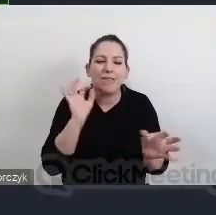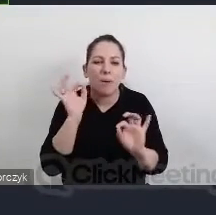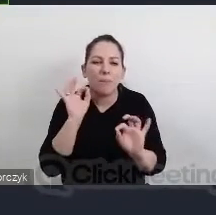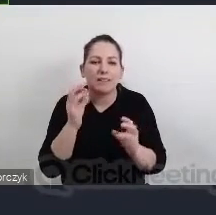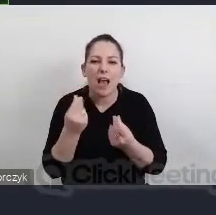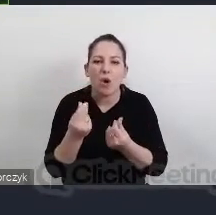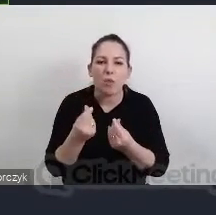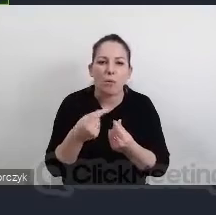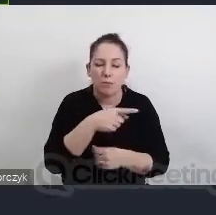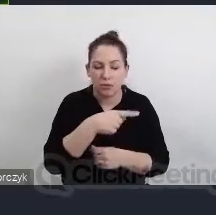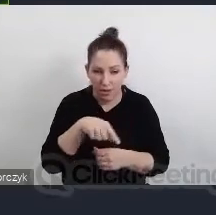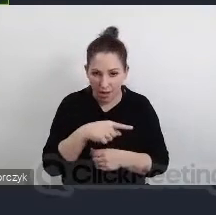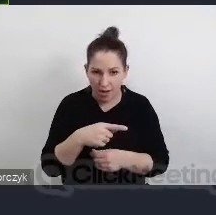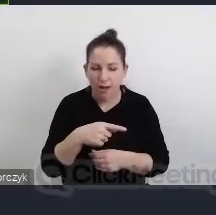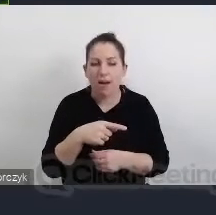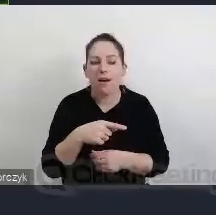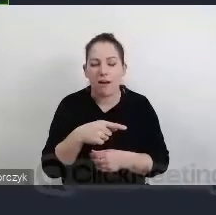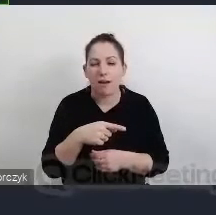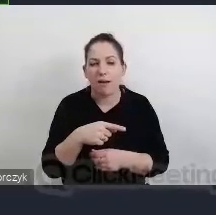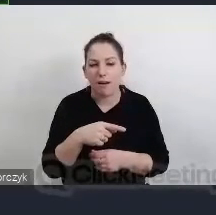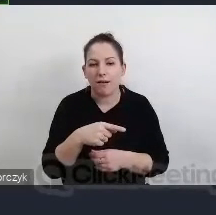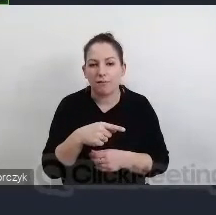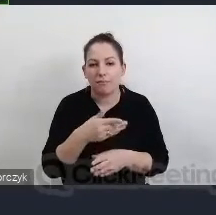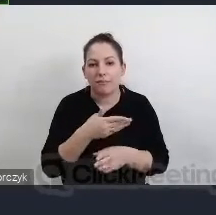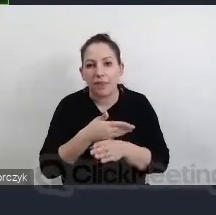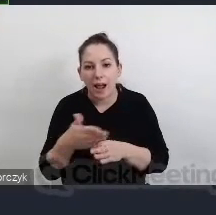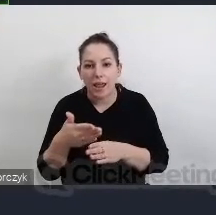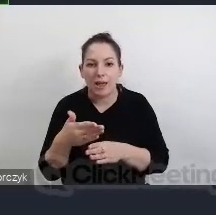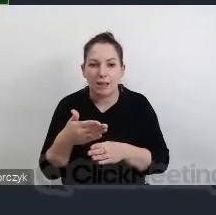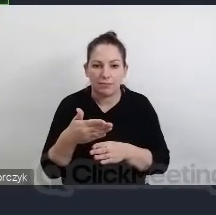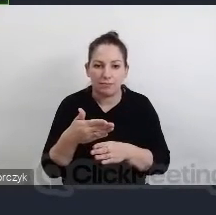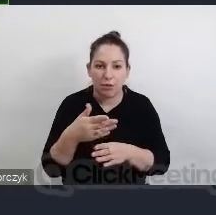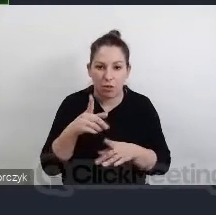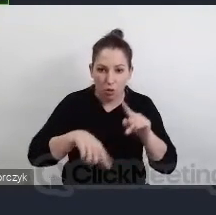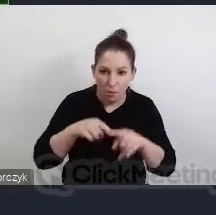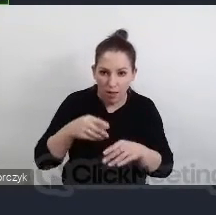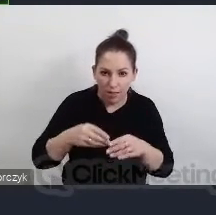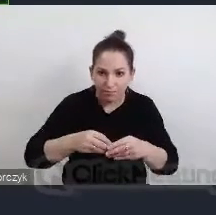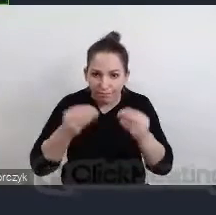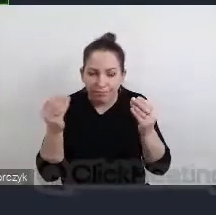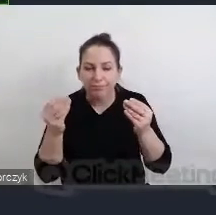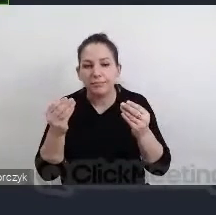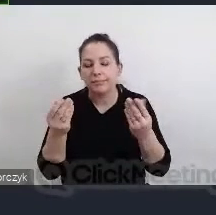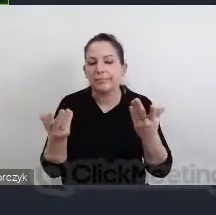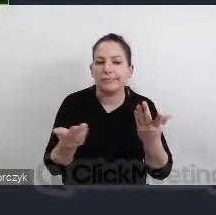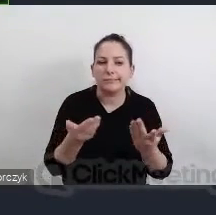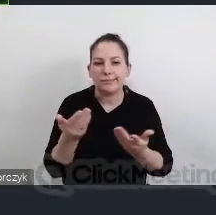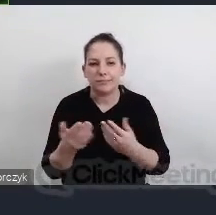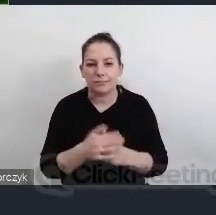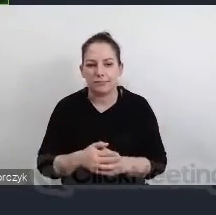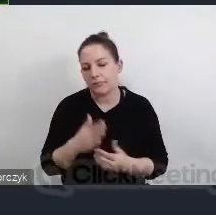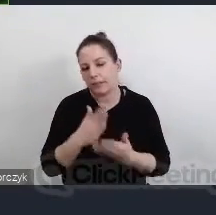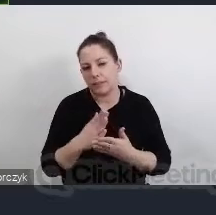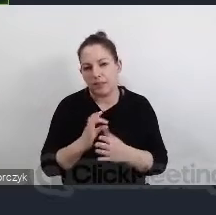nam pozwalała dalej czy normalnie funkcjonować. Więc ja tyle ze swojej